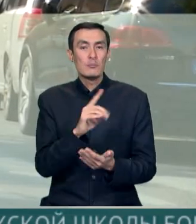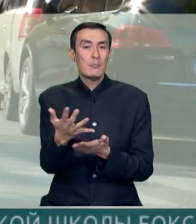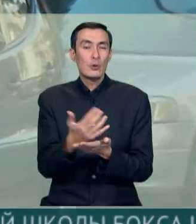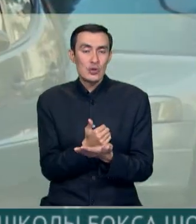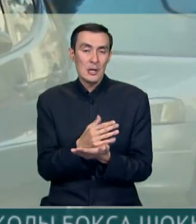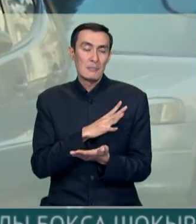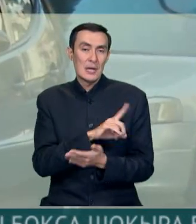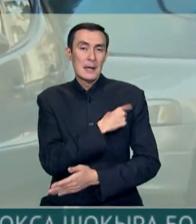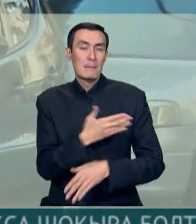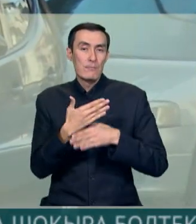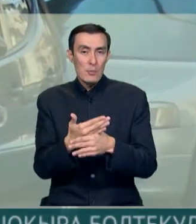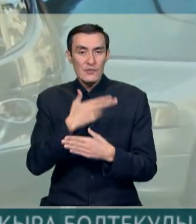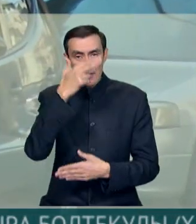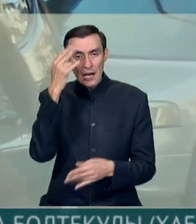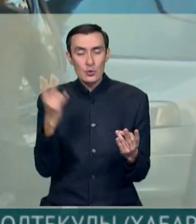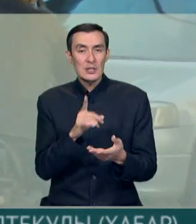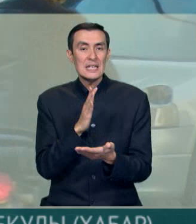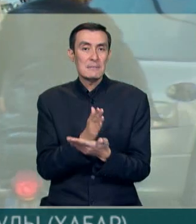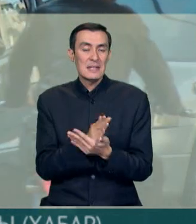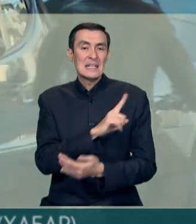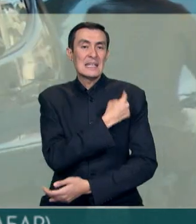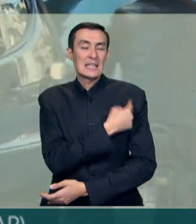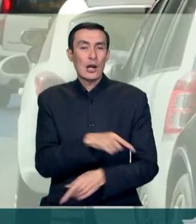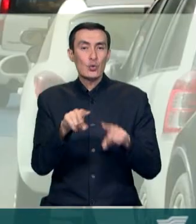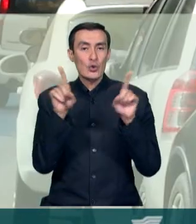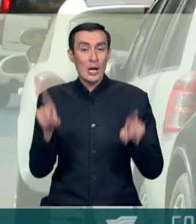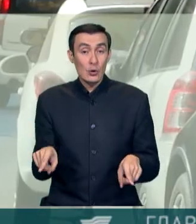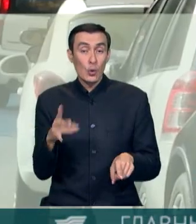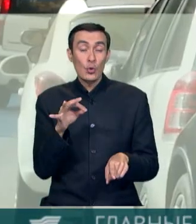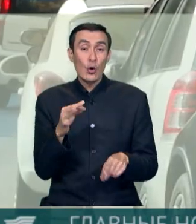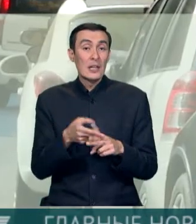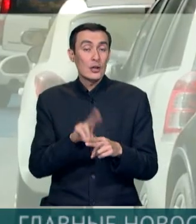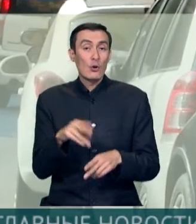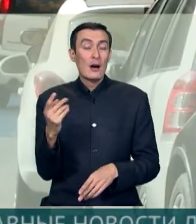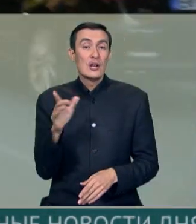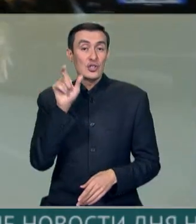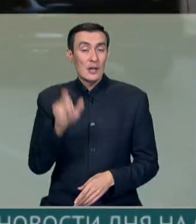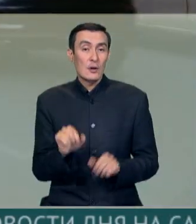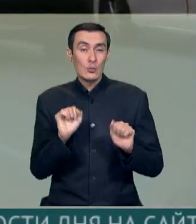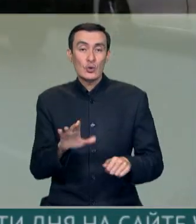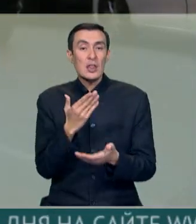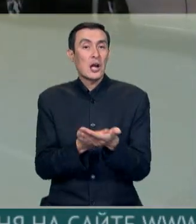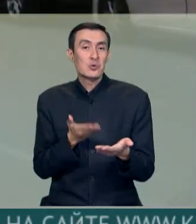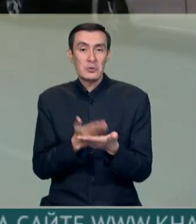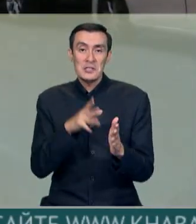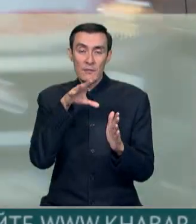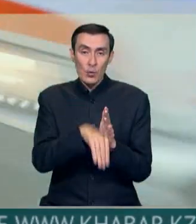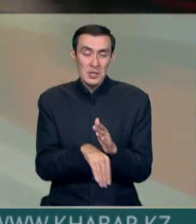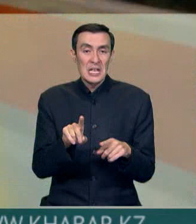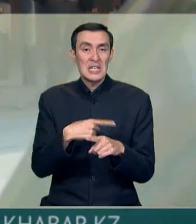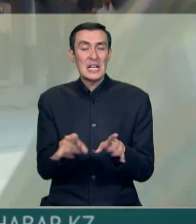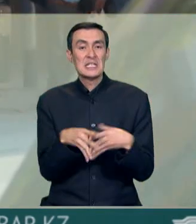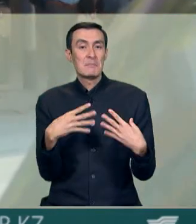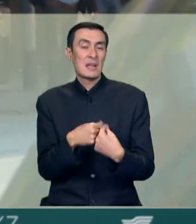получить медпомощь в Италии, нужно иметь санитарную карту. Но рассчитывать на нее владелец может только на консультацию терапевта или